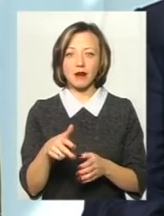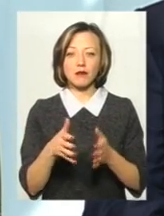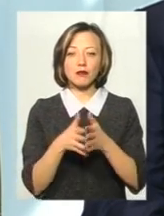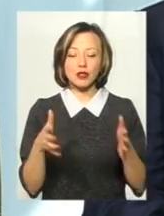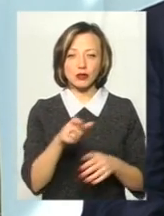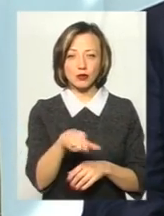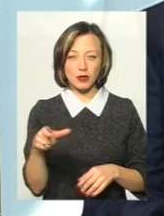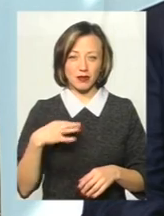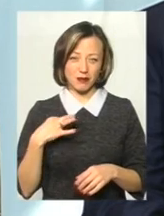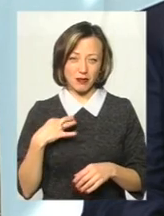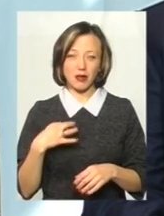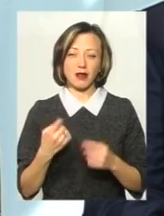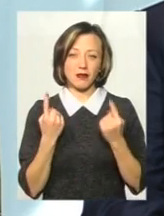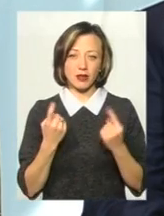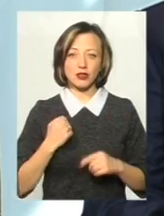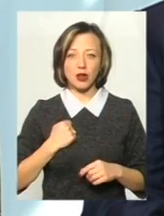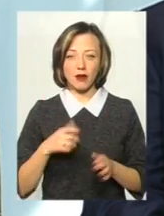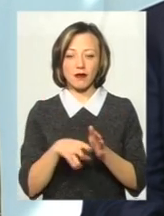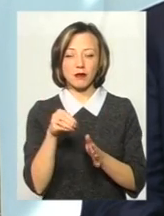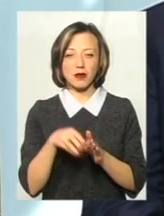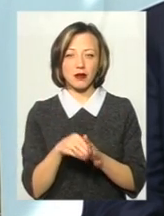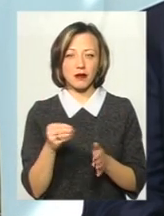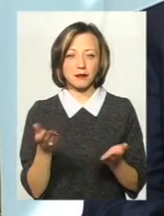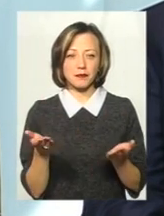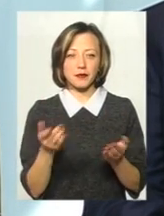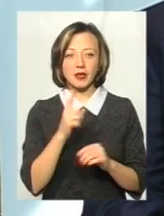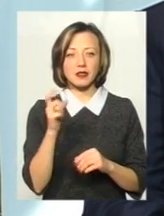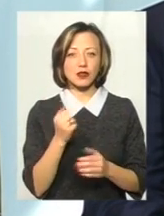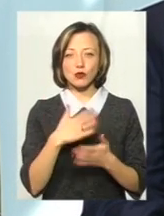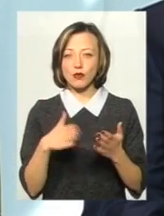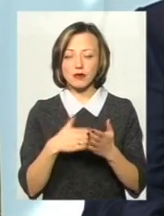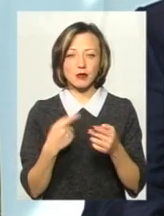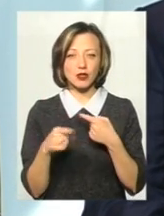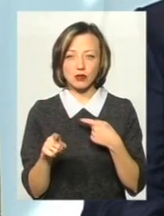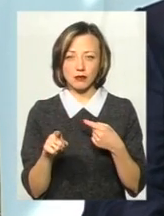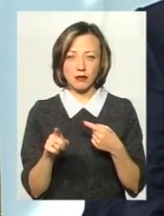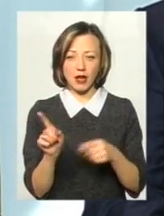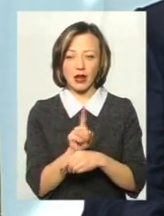І та пасивна більшість, на превеликий жаль, голосує за зовсім іншими